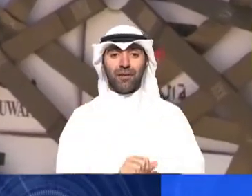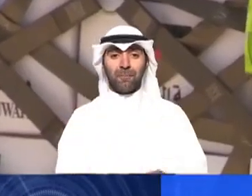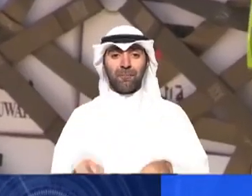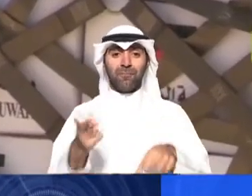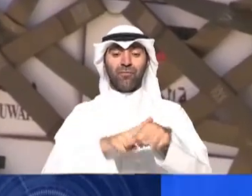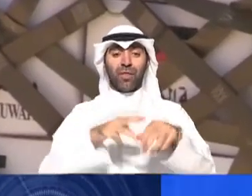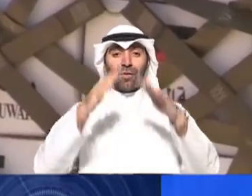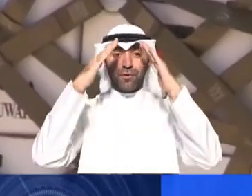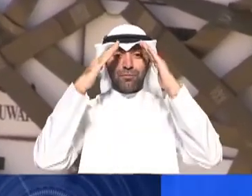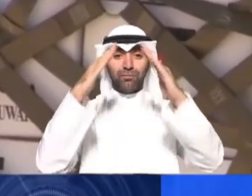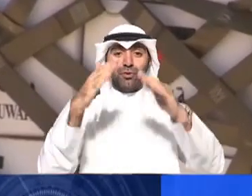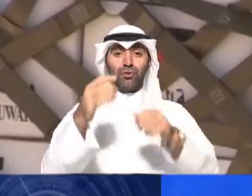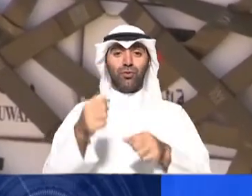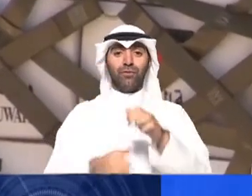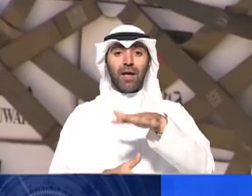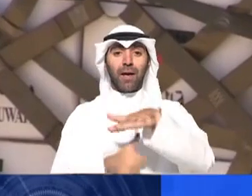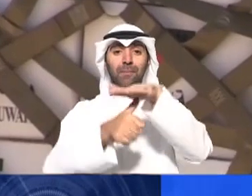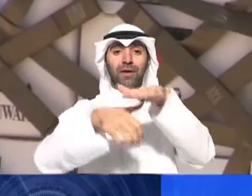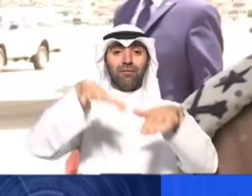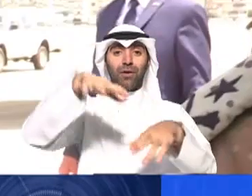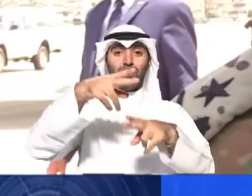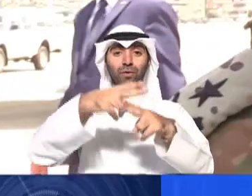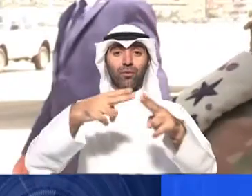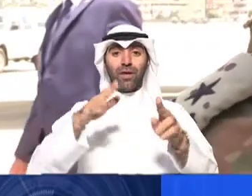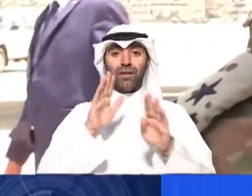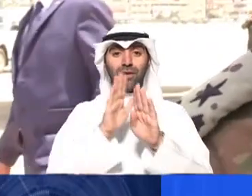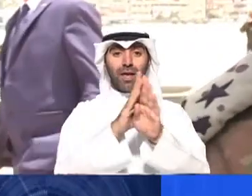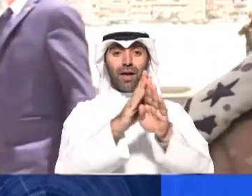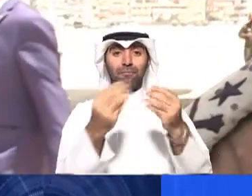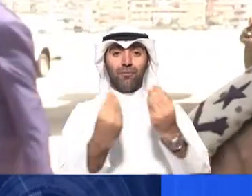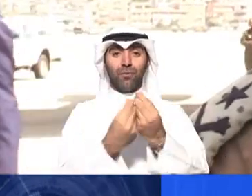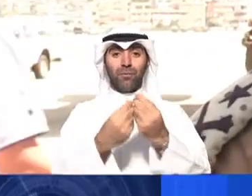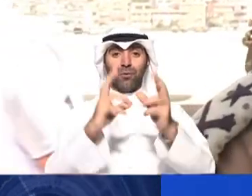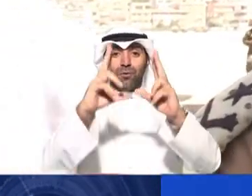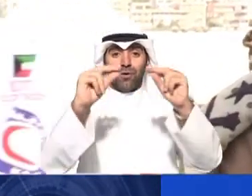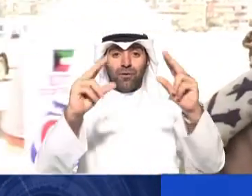كانت عاصمة لبنان مدينة منكوبة؟ باسم قائد الجيش